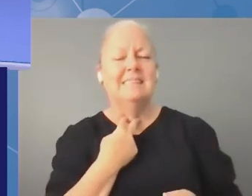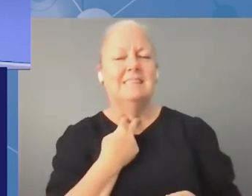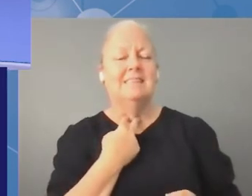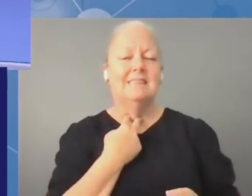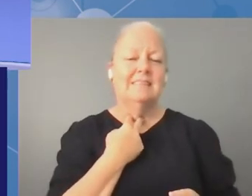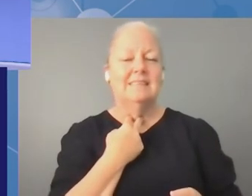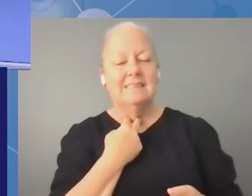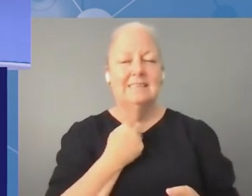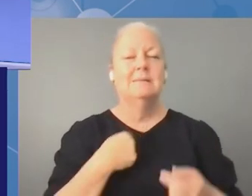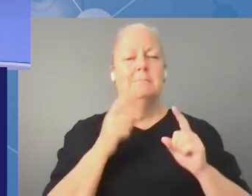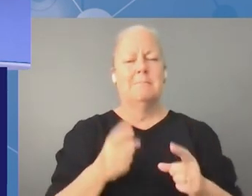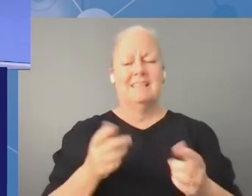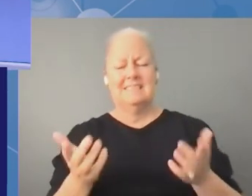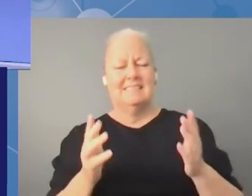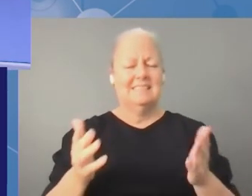إن